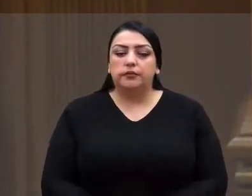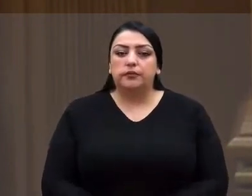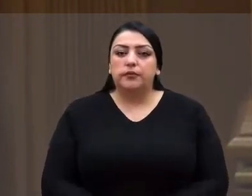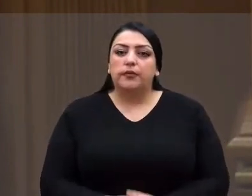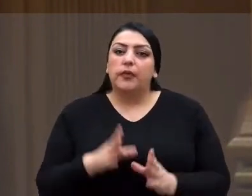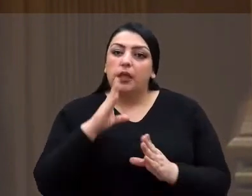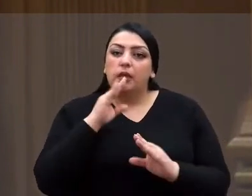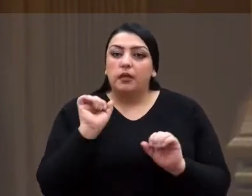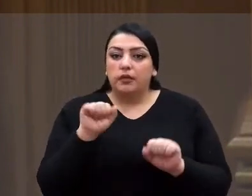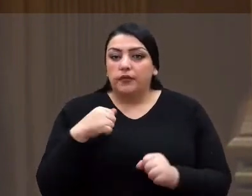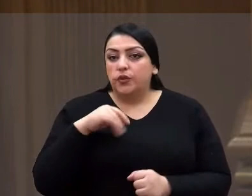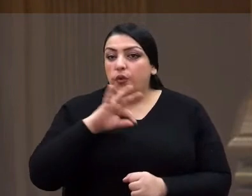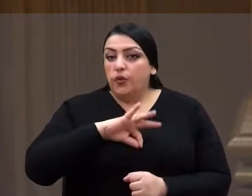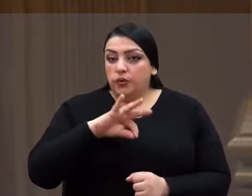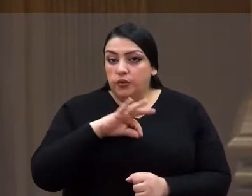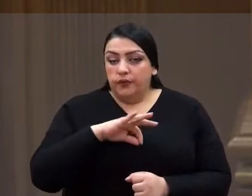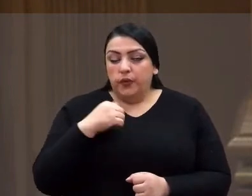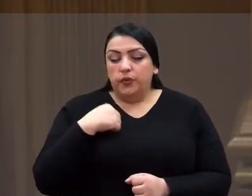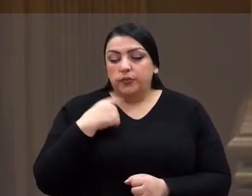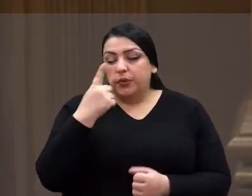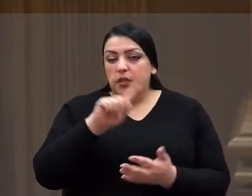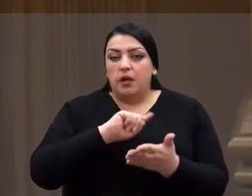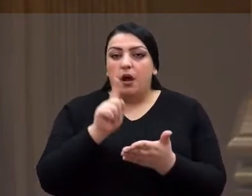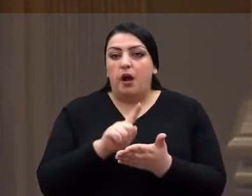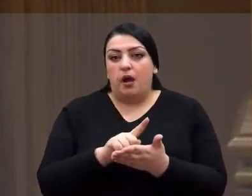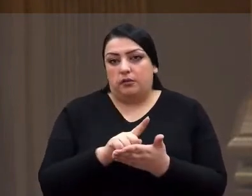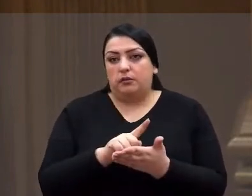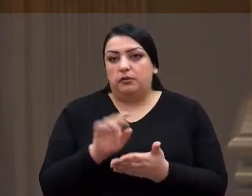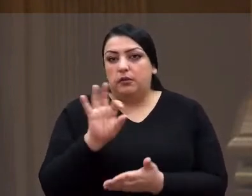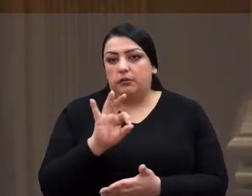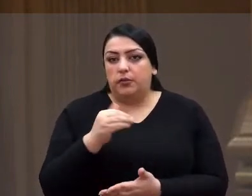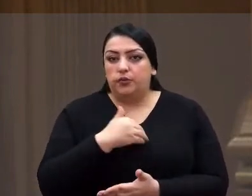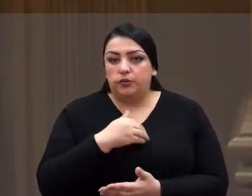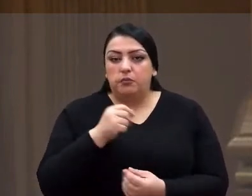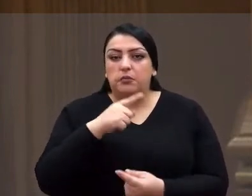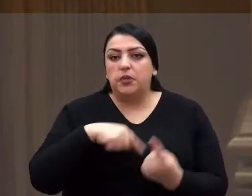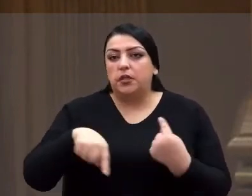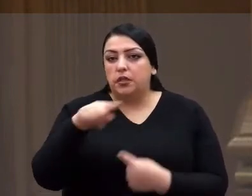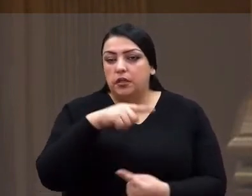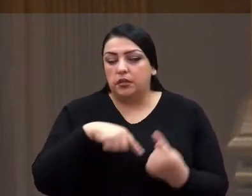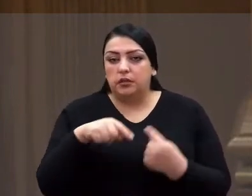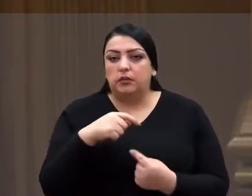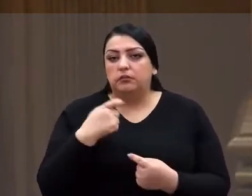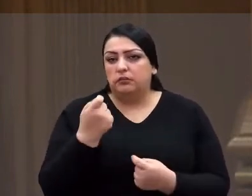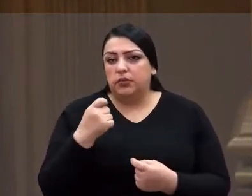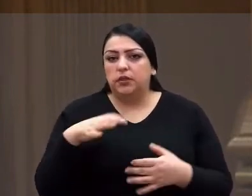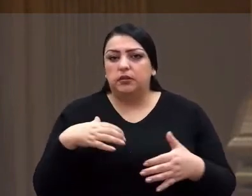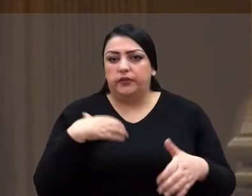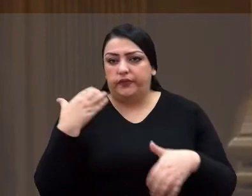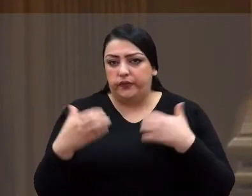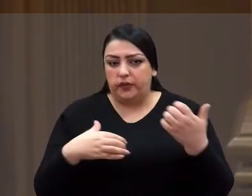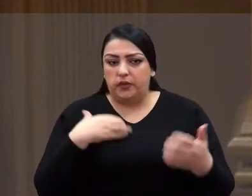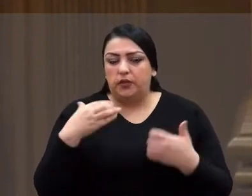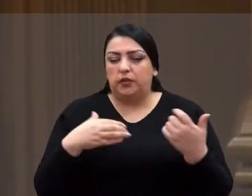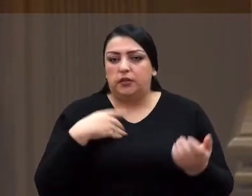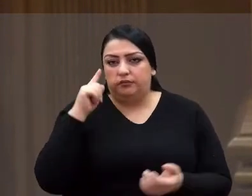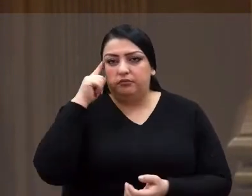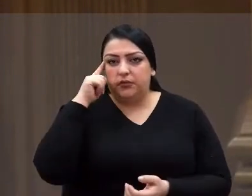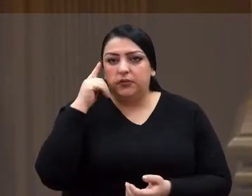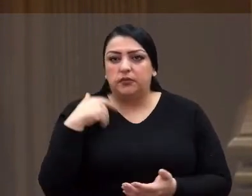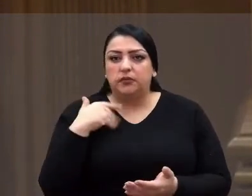հնարավորությունից օգտվելով կխոսեմ ընդամենը մի հարցի շուրջ, որը իրականում բիզնես համայնքի համար մեծ մտահոգություններ և մտահոգություններ առաջացնում,